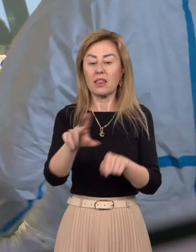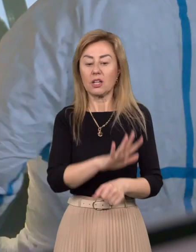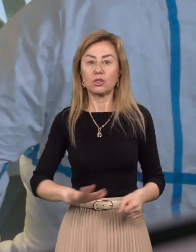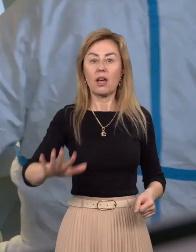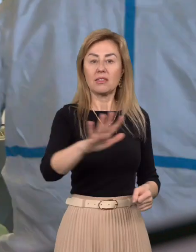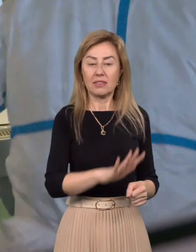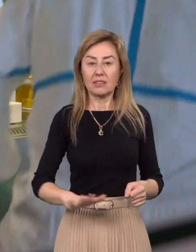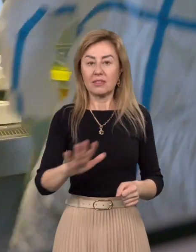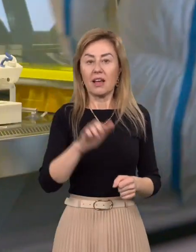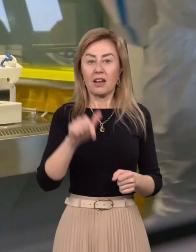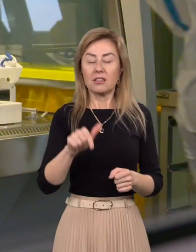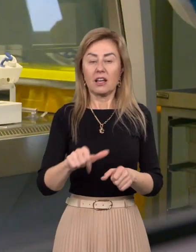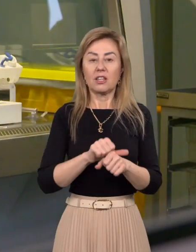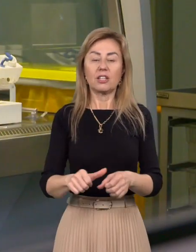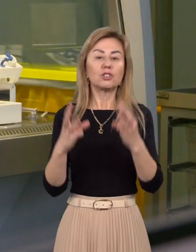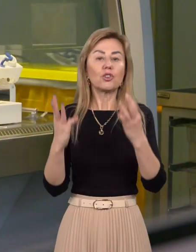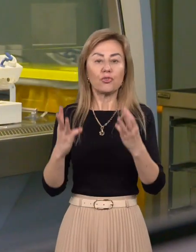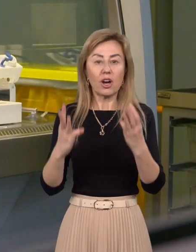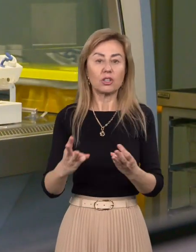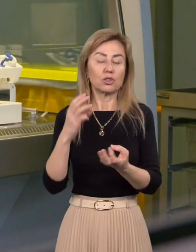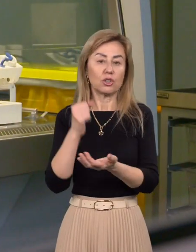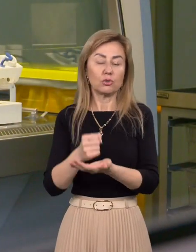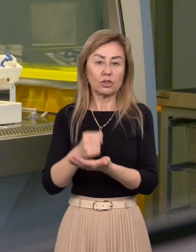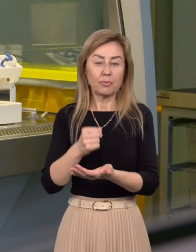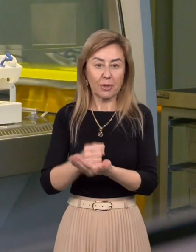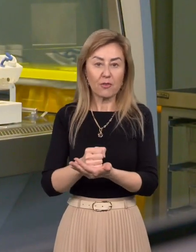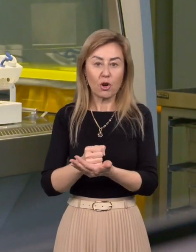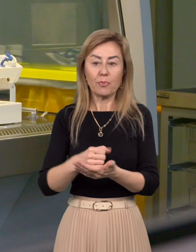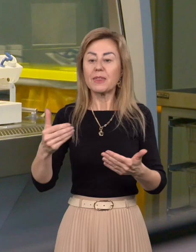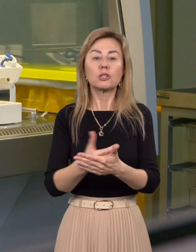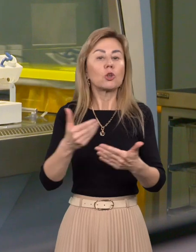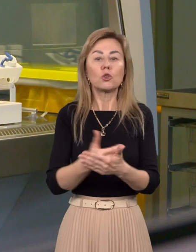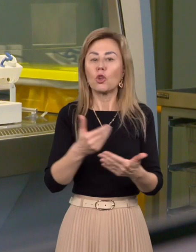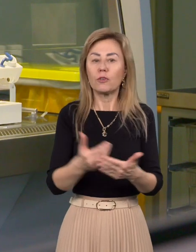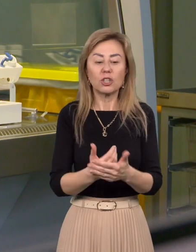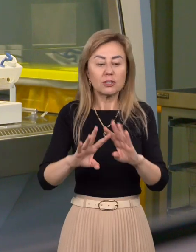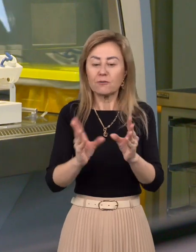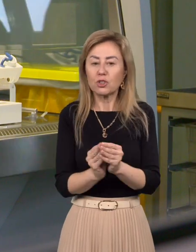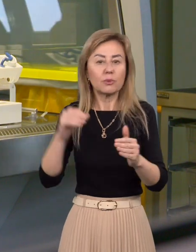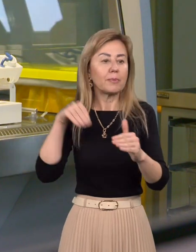regionu jeleniogórskiego. Jest bardzo ważnym,